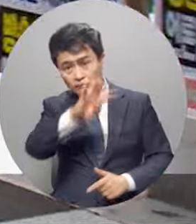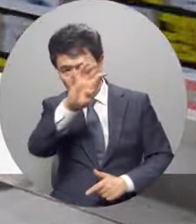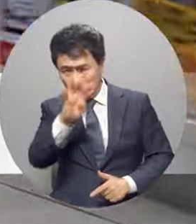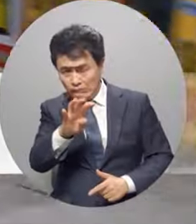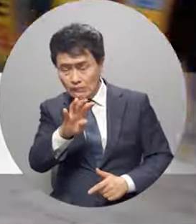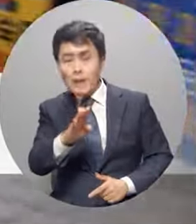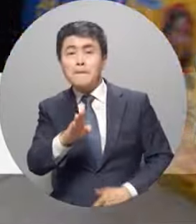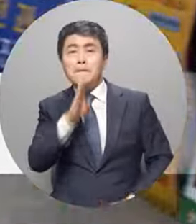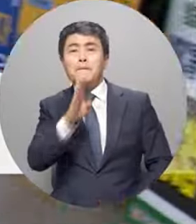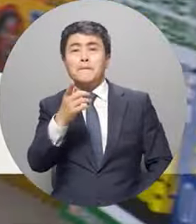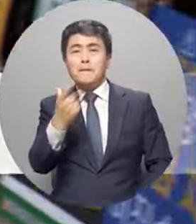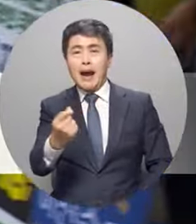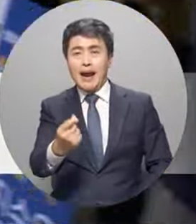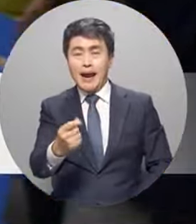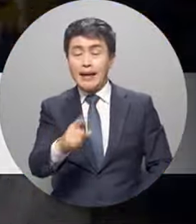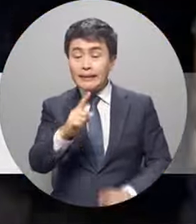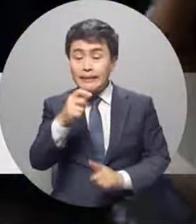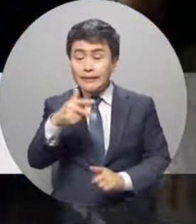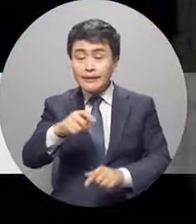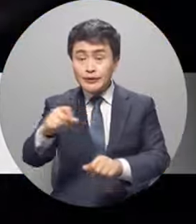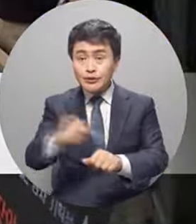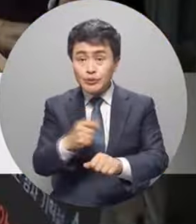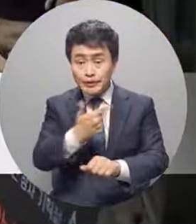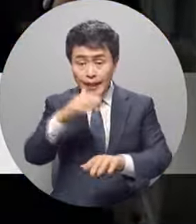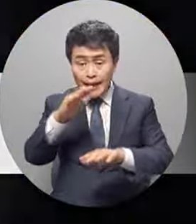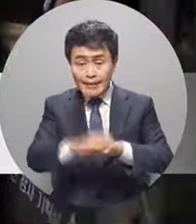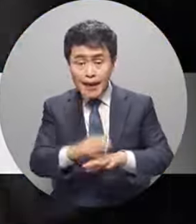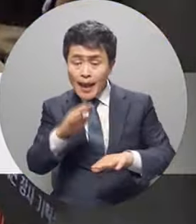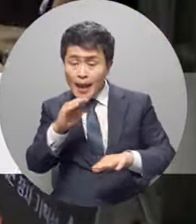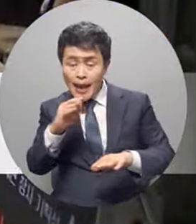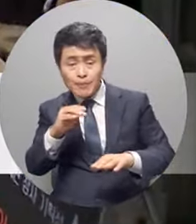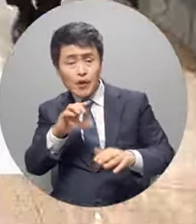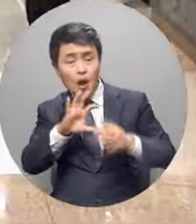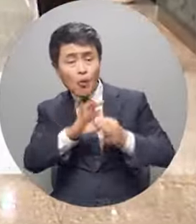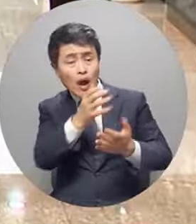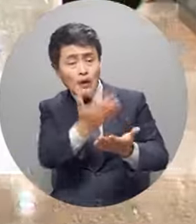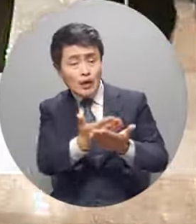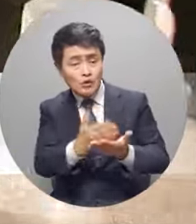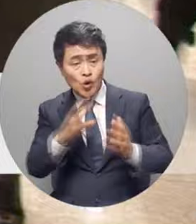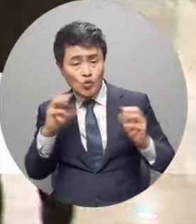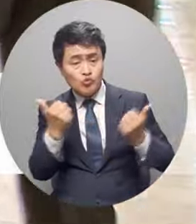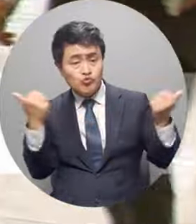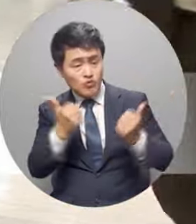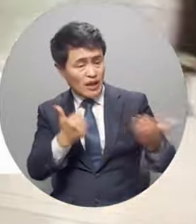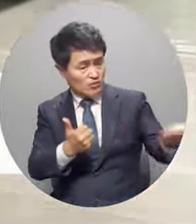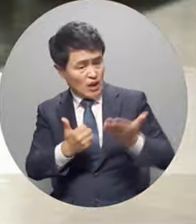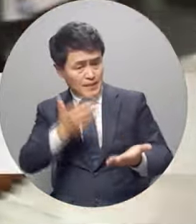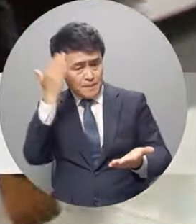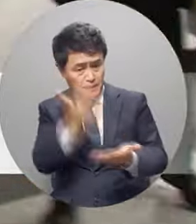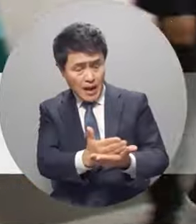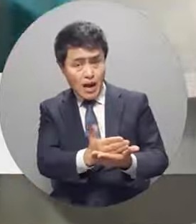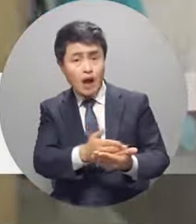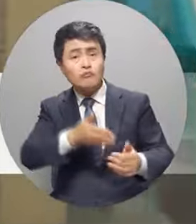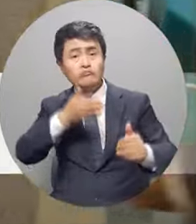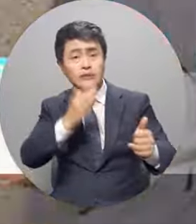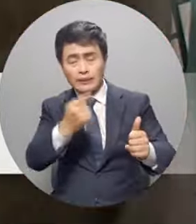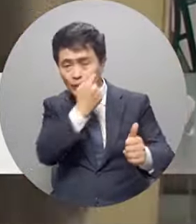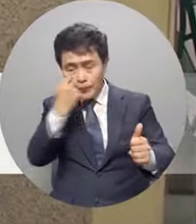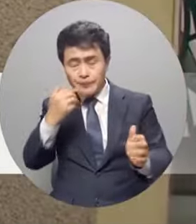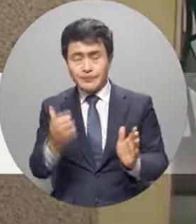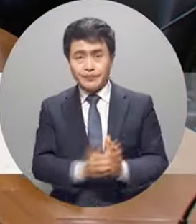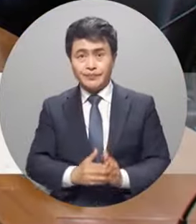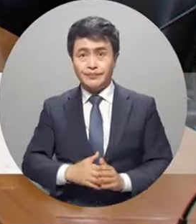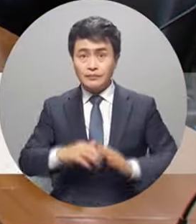드러났으며 특히 이진숙 후보자가 대전 mbc 관련 자료를 국회에 제출하지 말라고 요청한 사실도 확인했다고